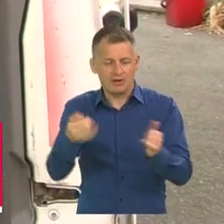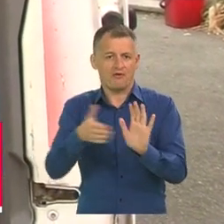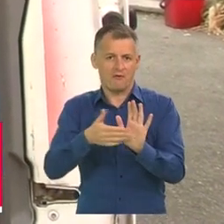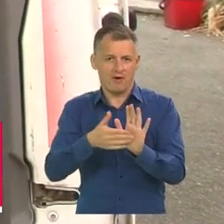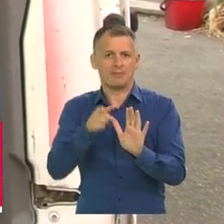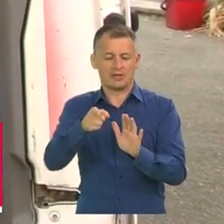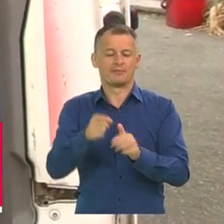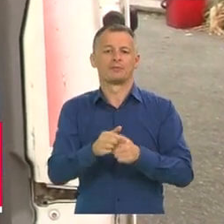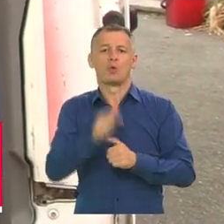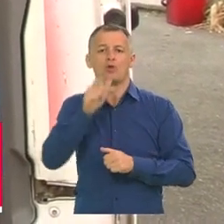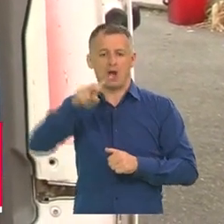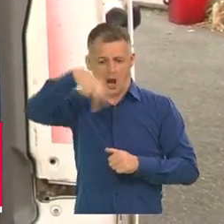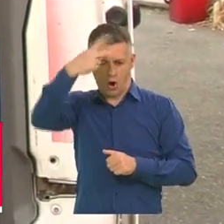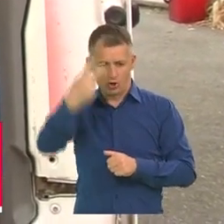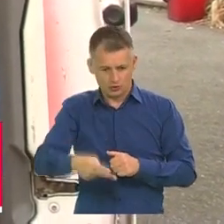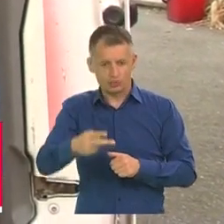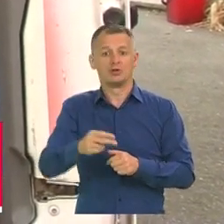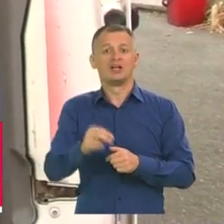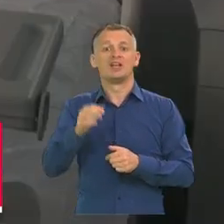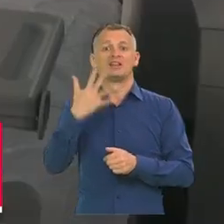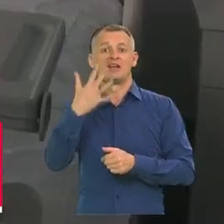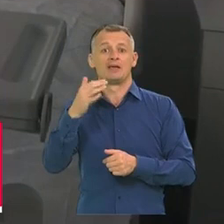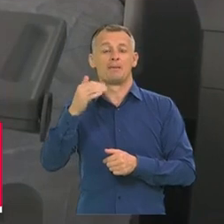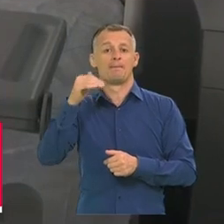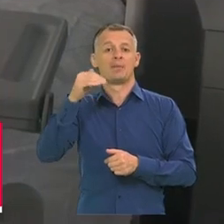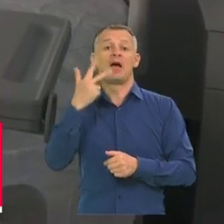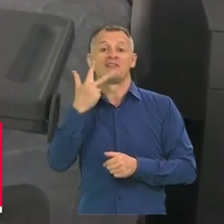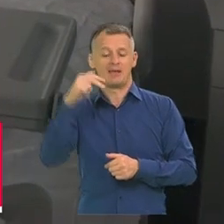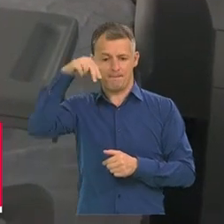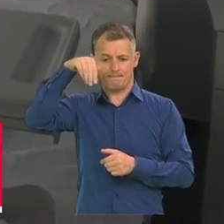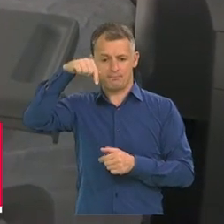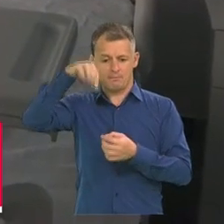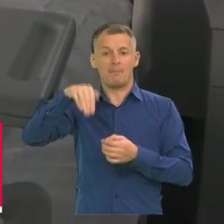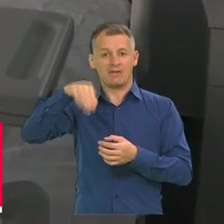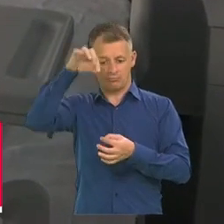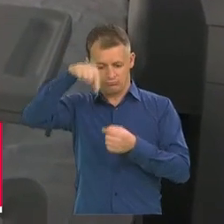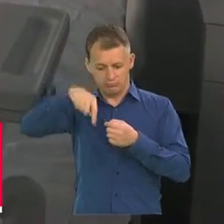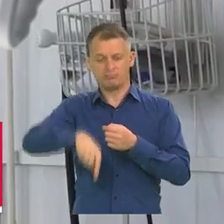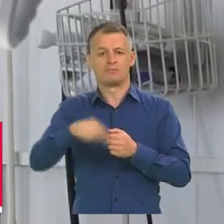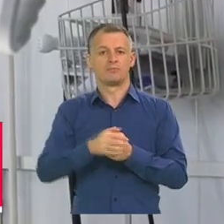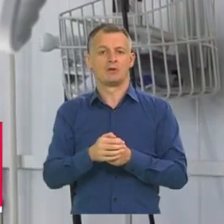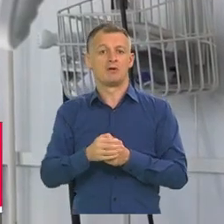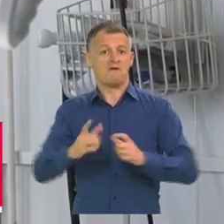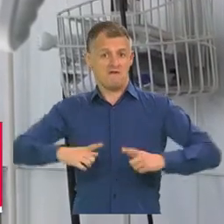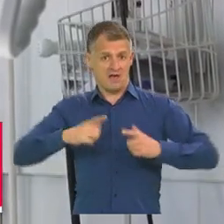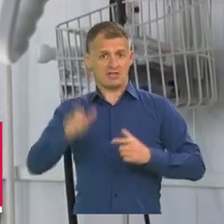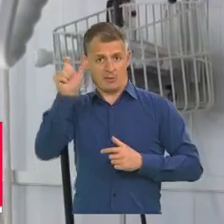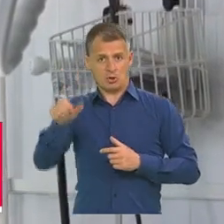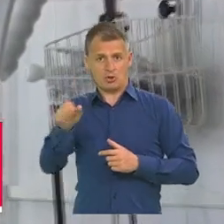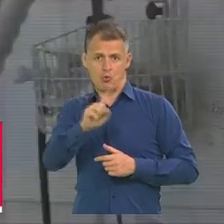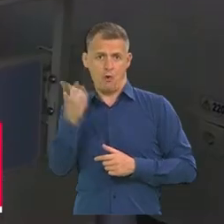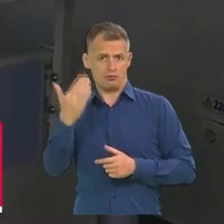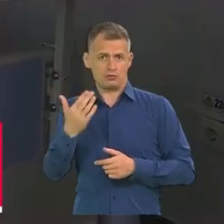acțiunii unde au căzut, la aproximativ 3 metri. Deși traumatismele au fost destul de serioase, viața victimelor nu a fost pusă în